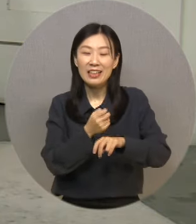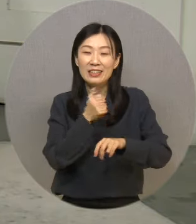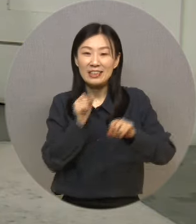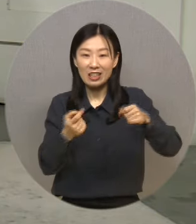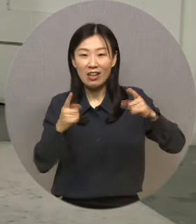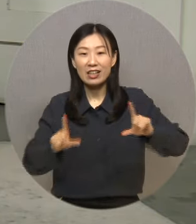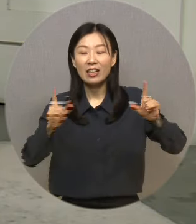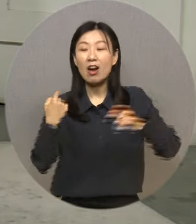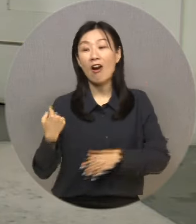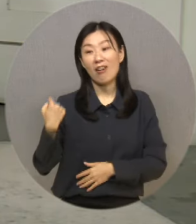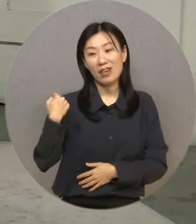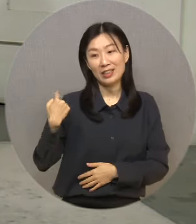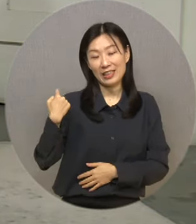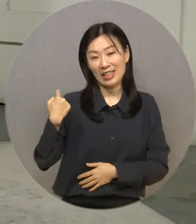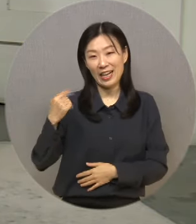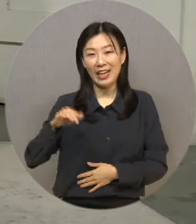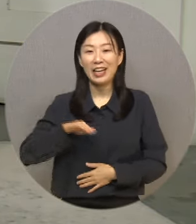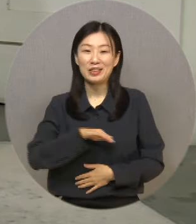어저께고 오요.